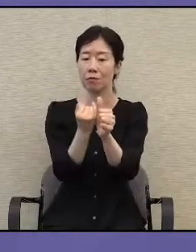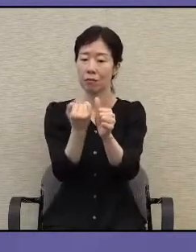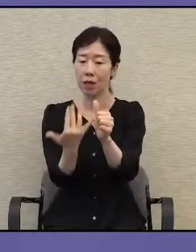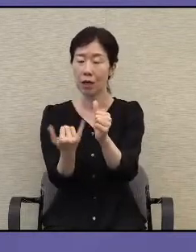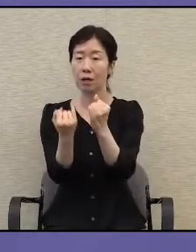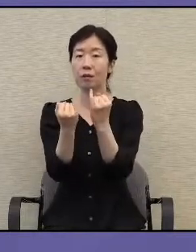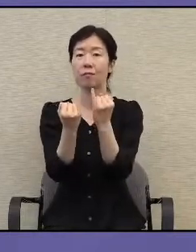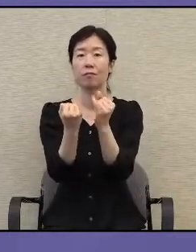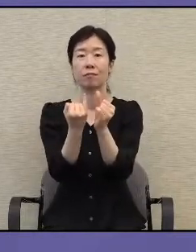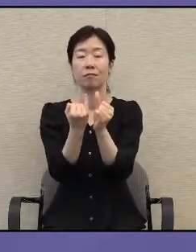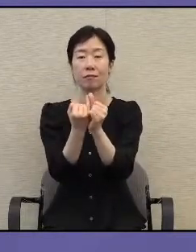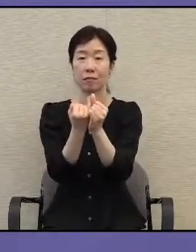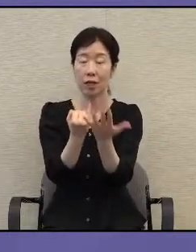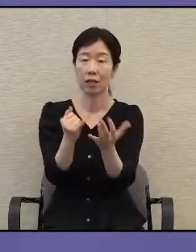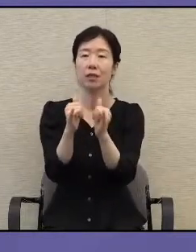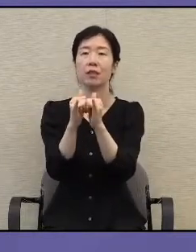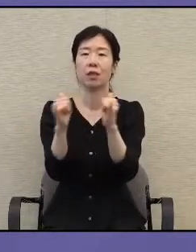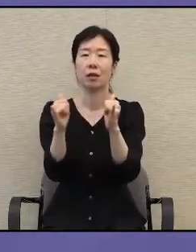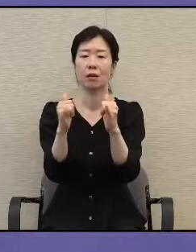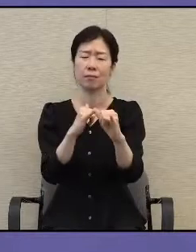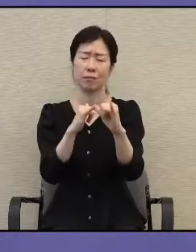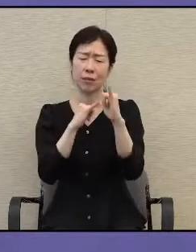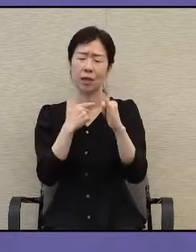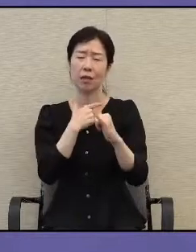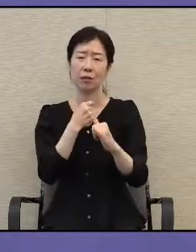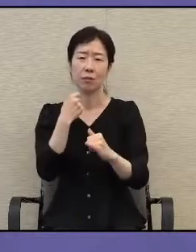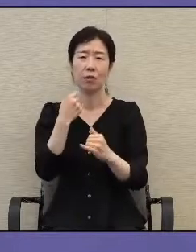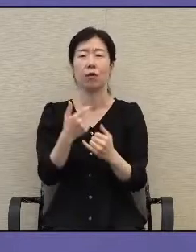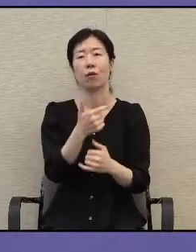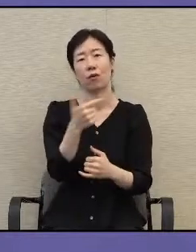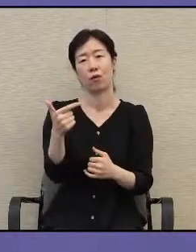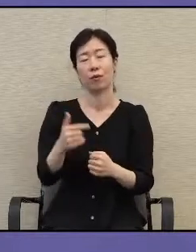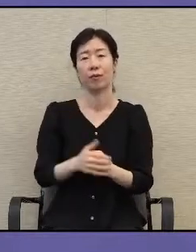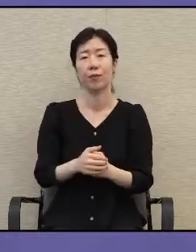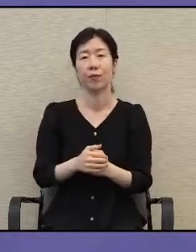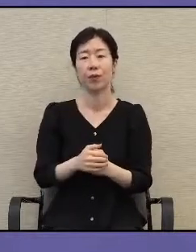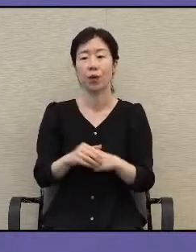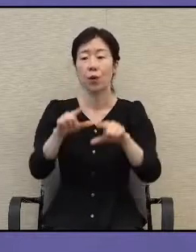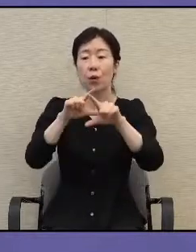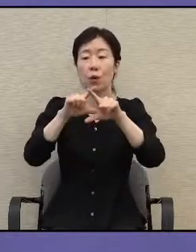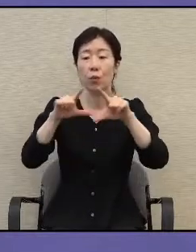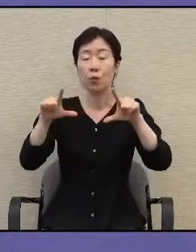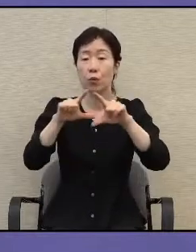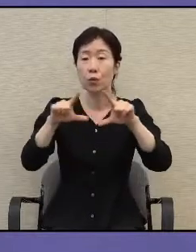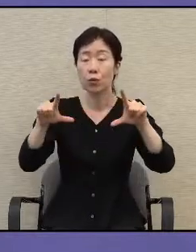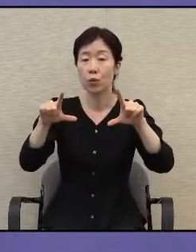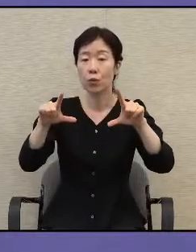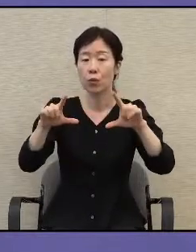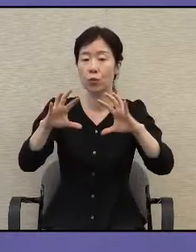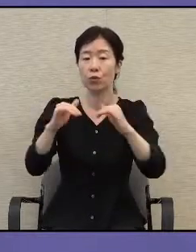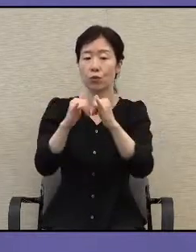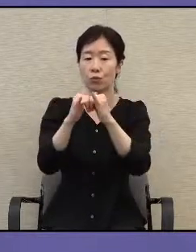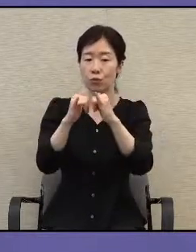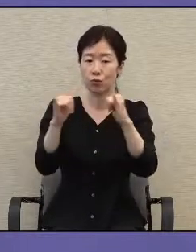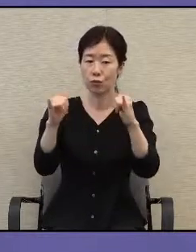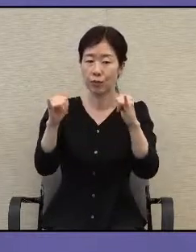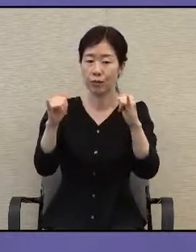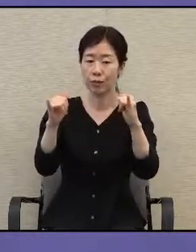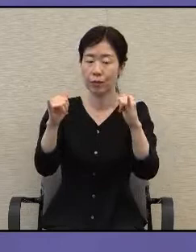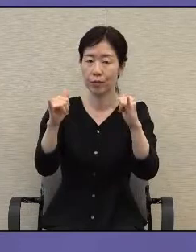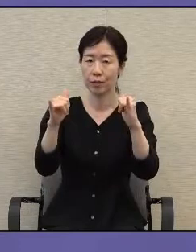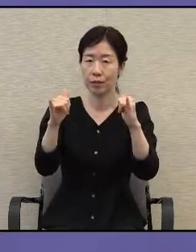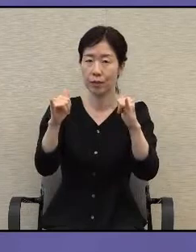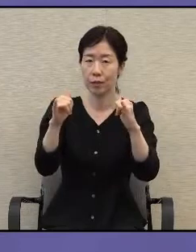자, 이러한 어떤 여러 가지 추이들을 미루어 보았을 때 일반 국민들에게 보여지는 이러한 그 정신건강 추이는